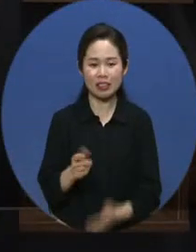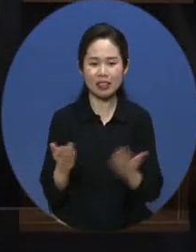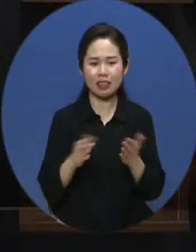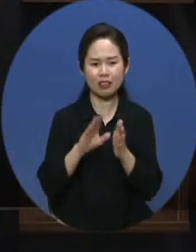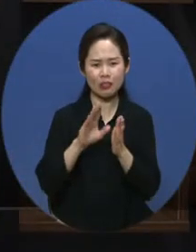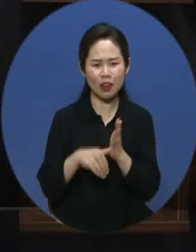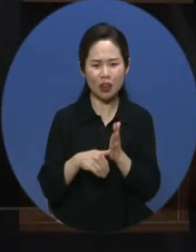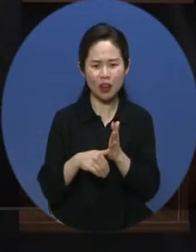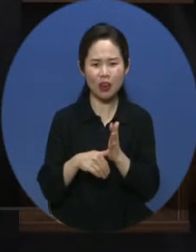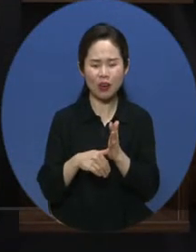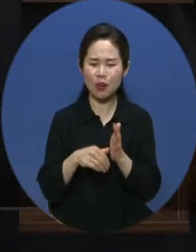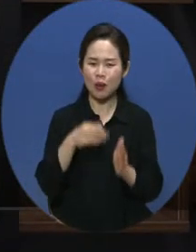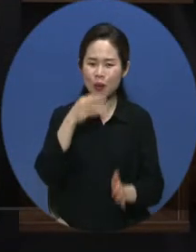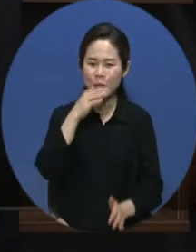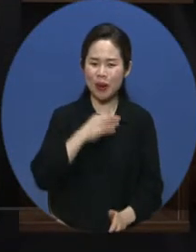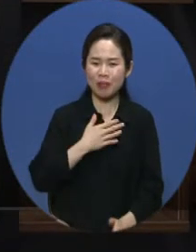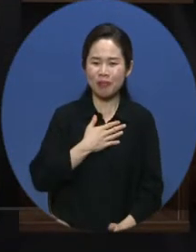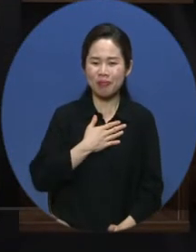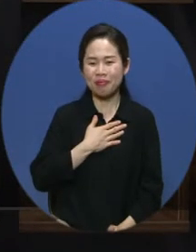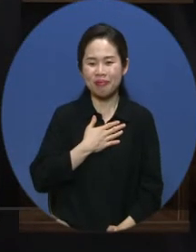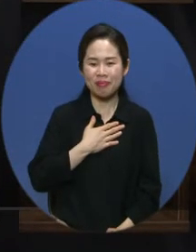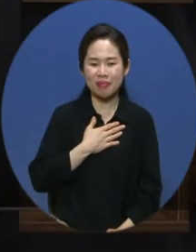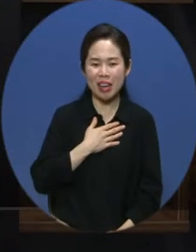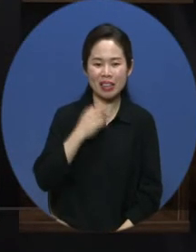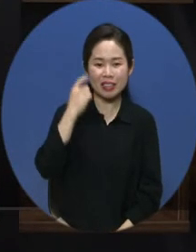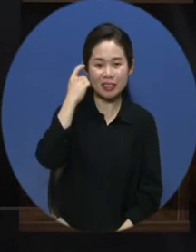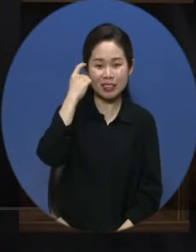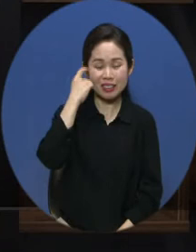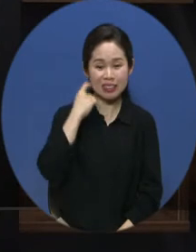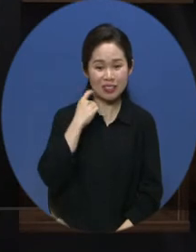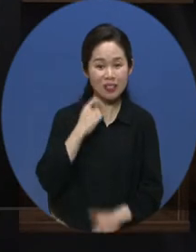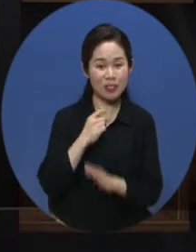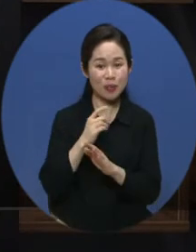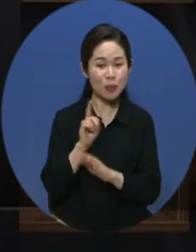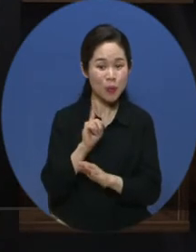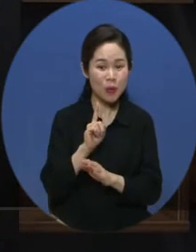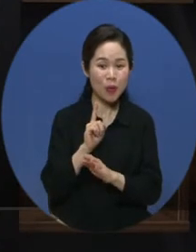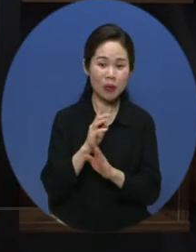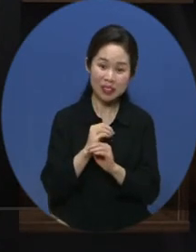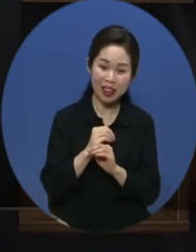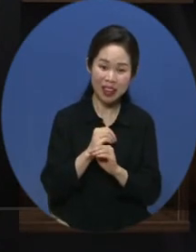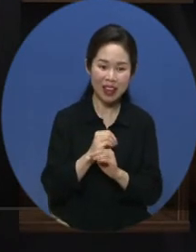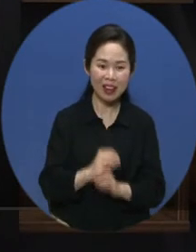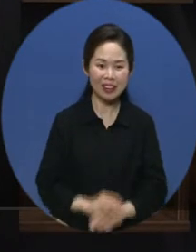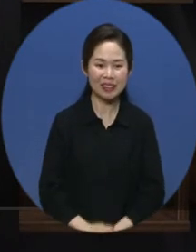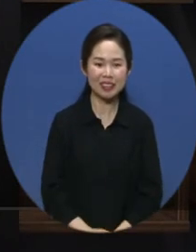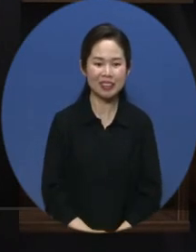네 보람을 많이 좀 느꼈을 때는 언제가 있어요?